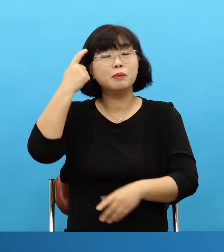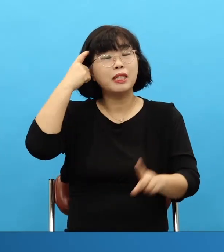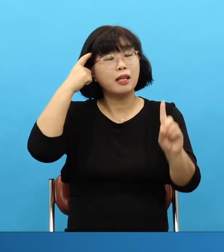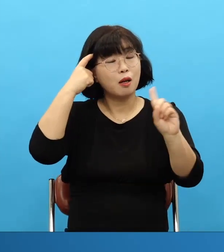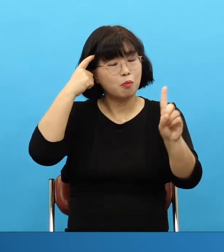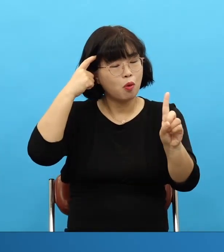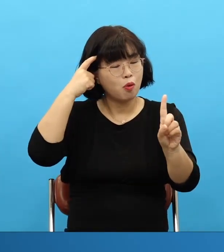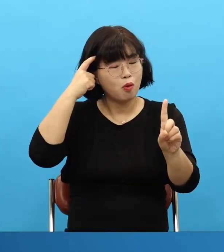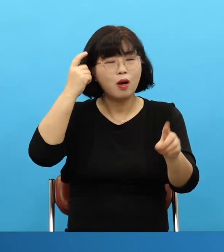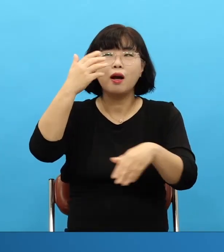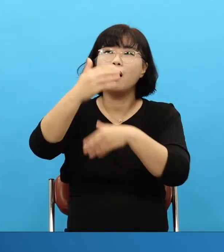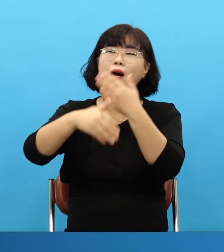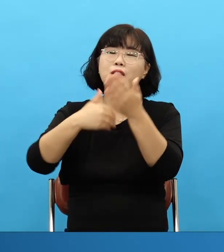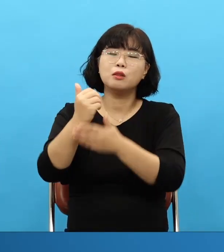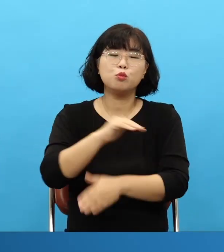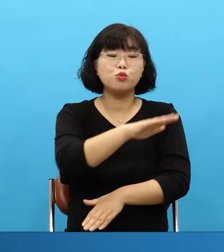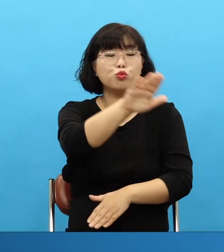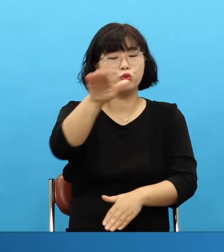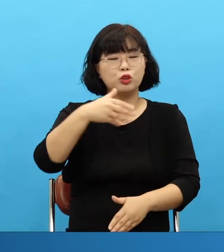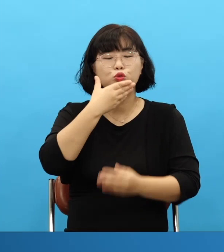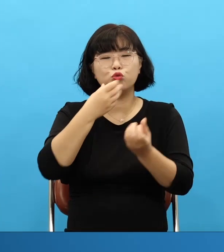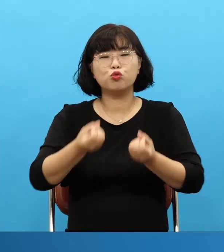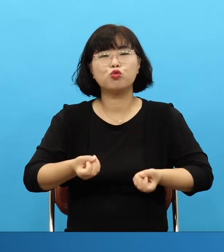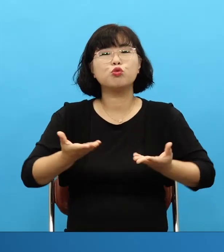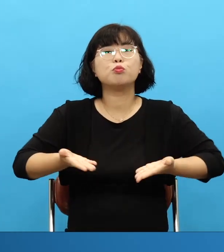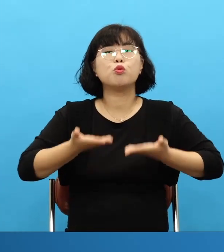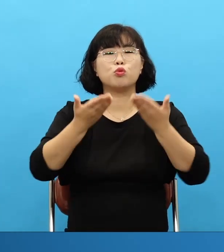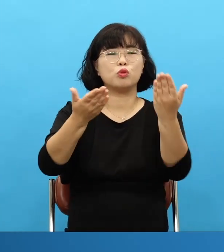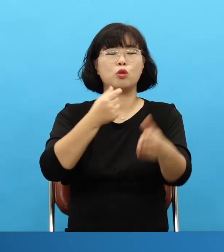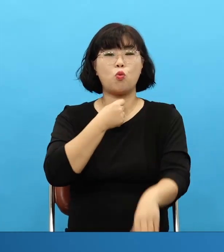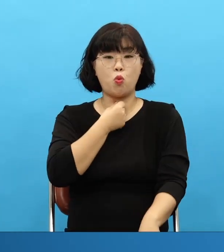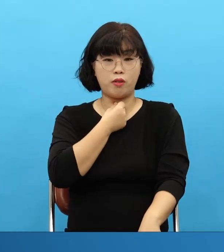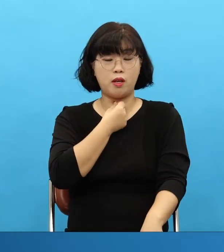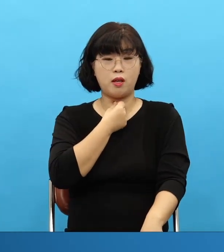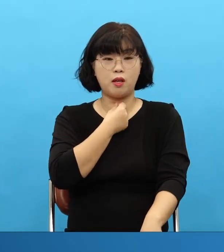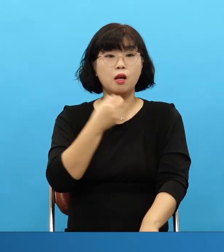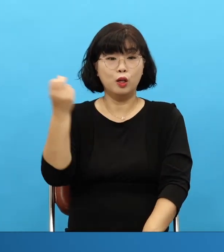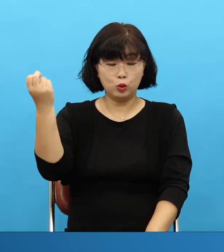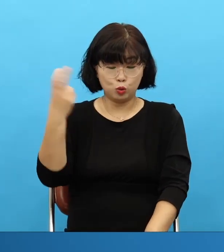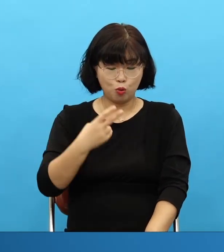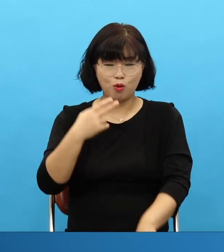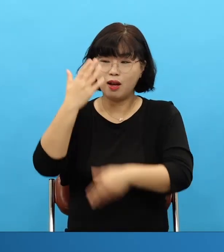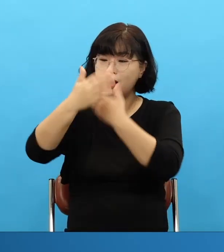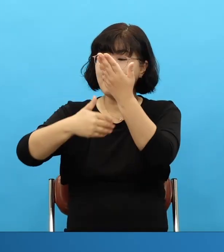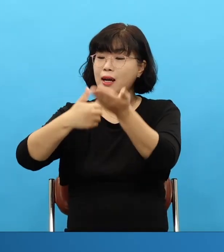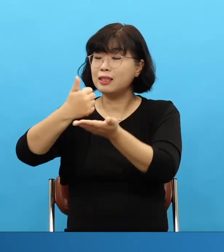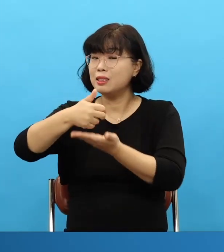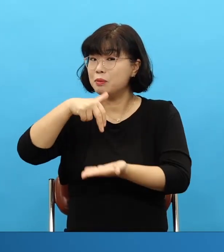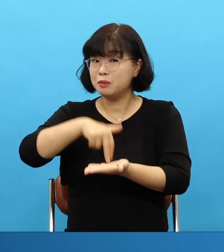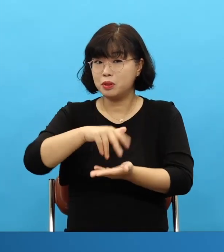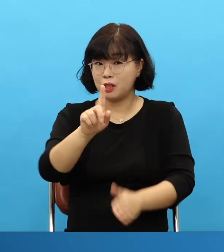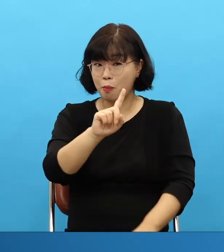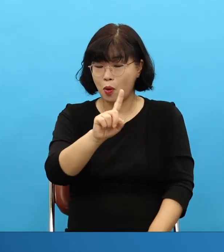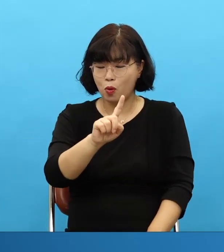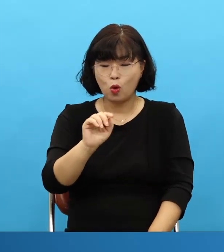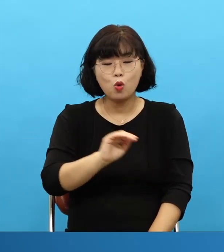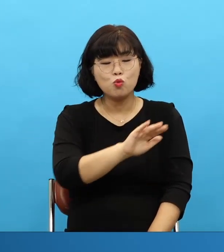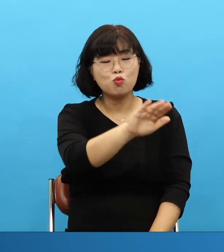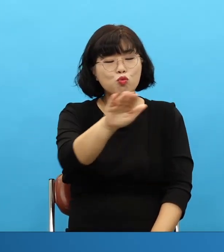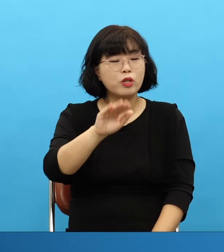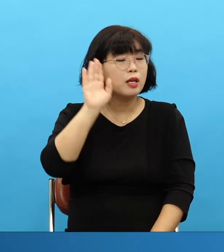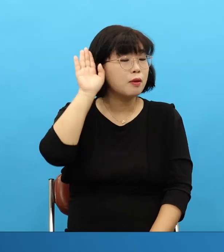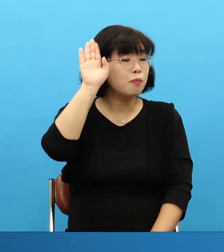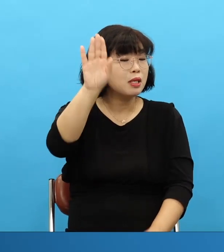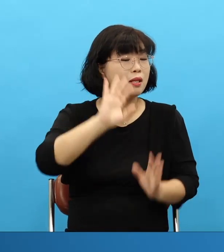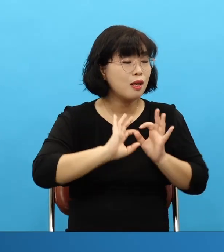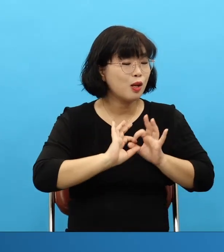that. 하나님은 여러분의 미래를 세계복음의 축복으로 누리도록 축복하고 계십니다. And God